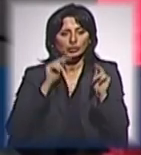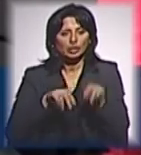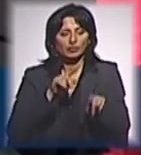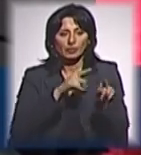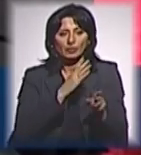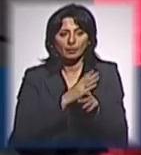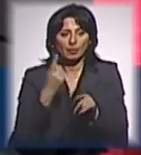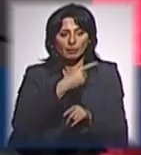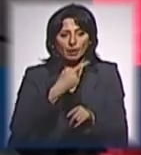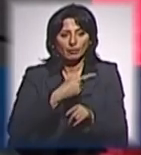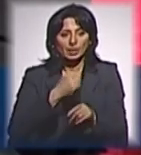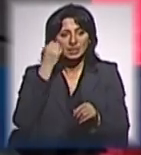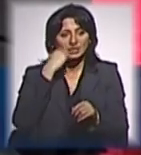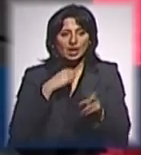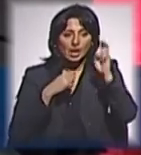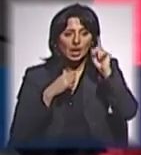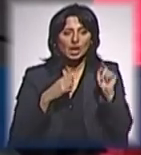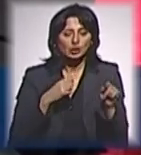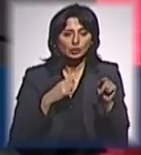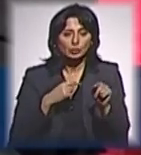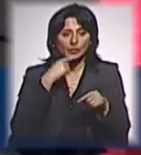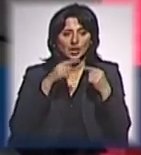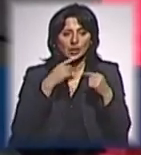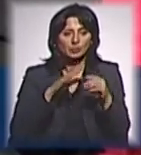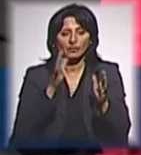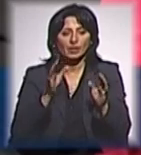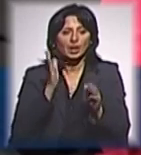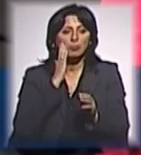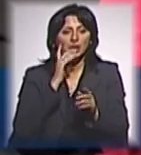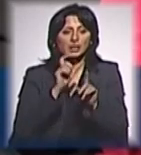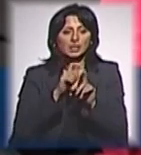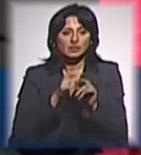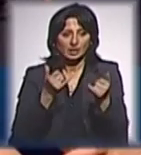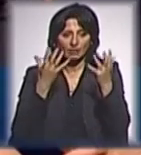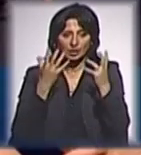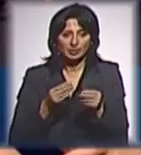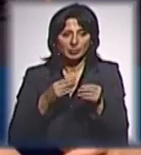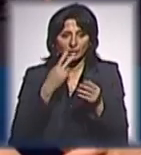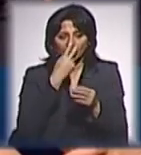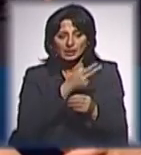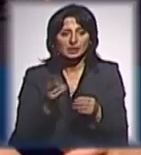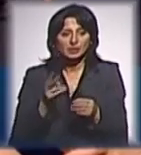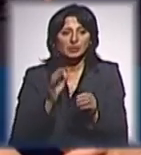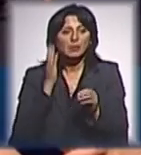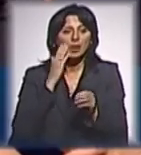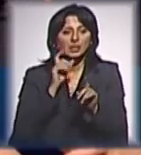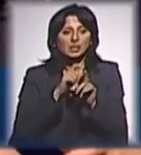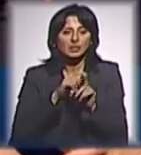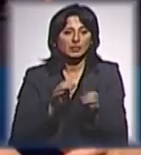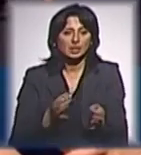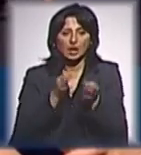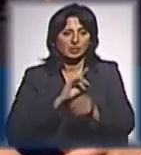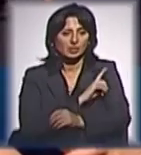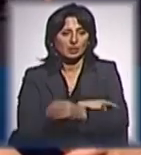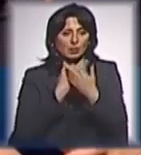ამ ქვეყანას და ძველი ხელისუფლებისაგან ნათქვამ ყველაზე მართალ სიტყვასაც კი დღევანდელი გადასახედიდან მართალ სიტყვასაც კი